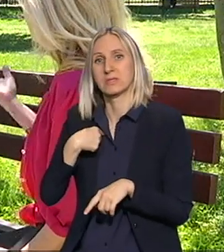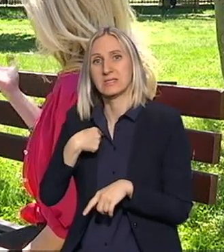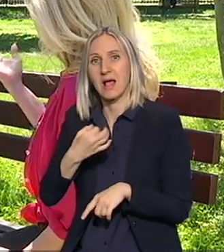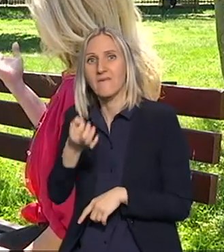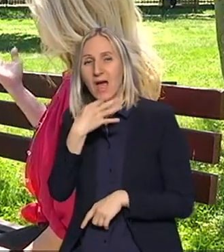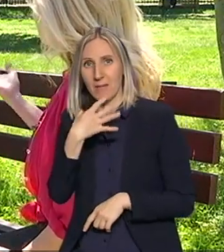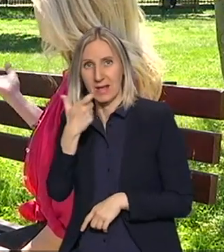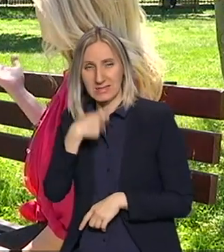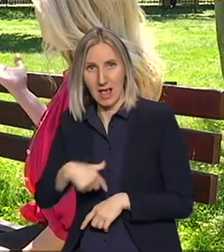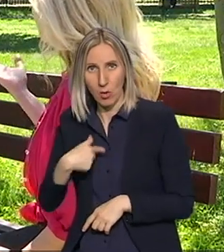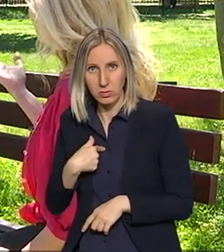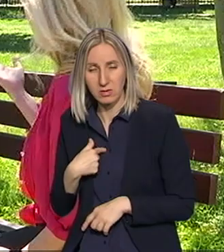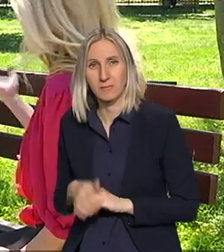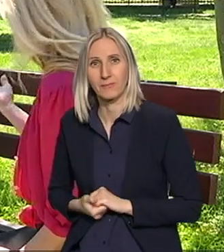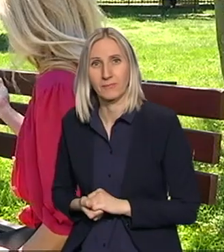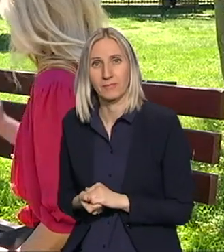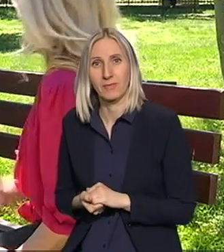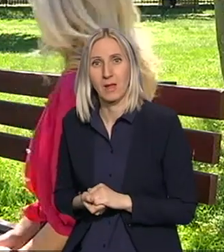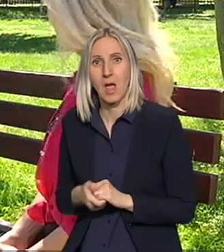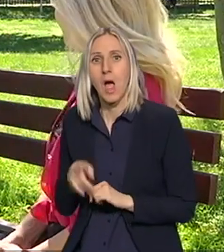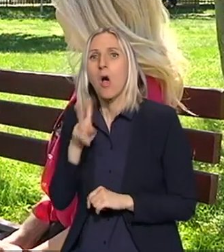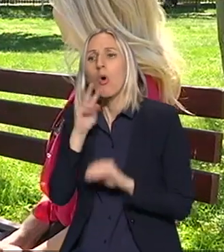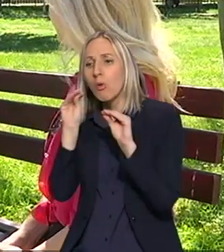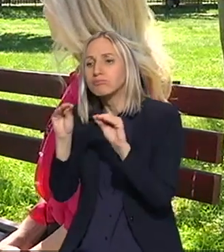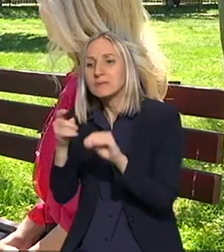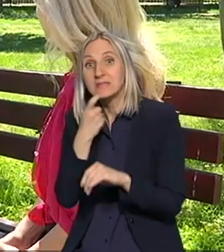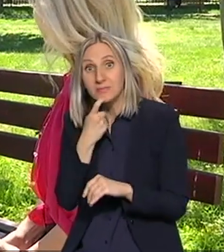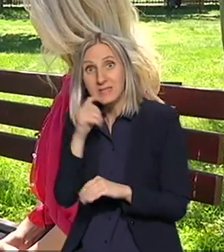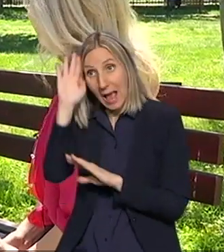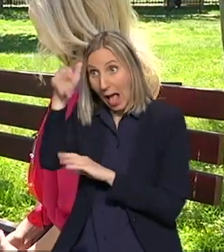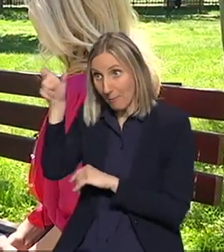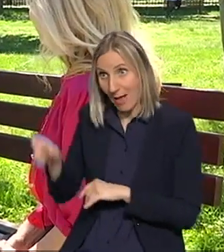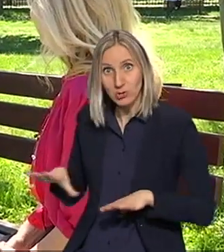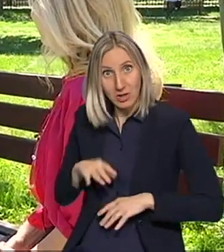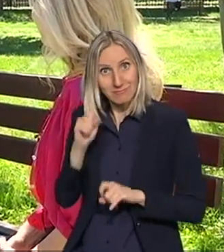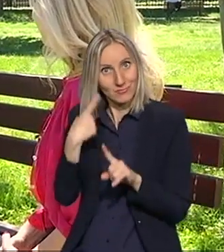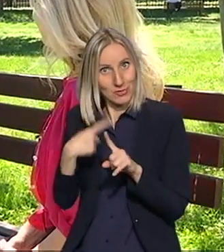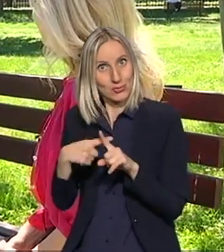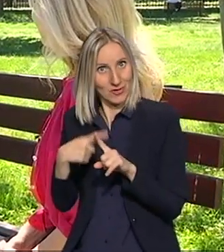Srpski ste učili od Albanke? Da, da.